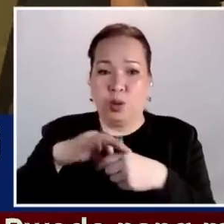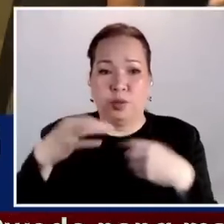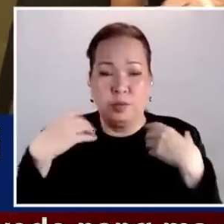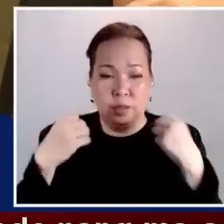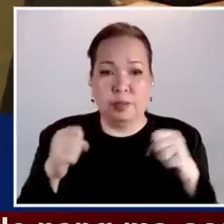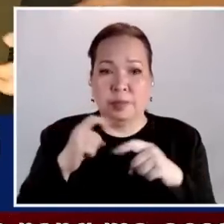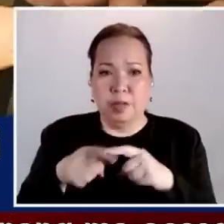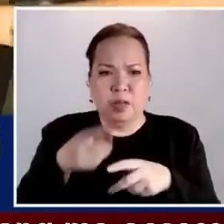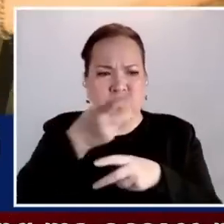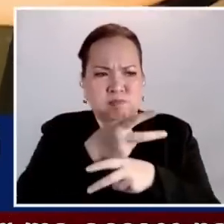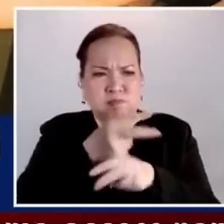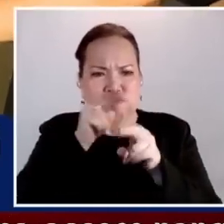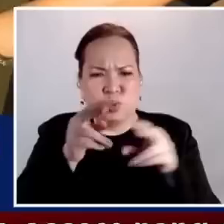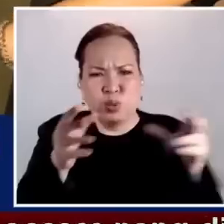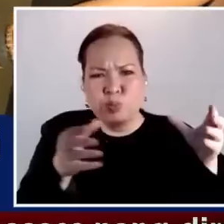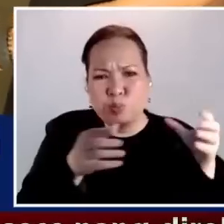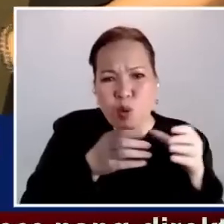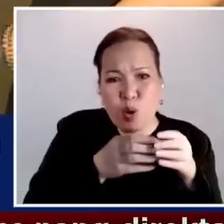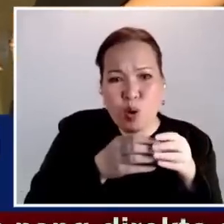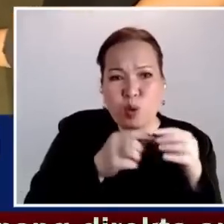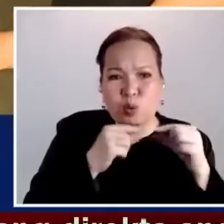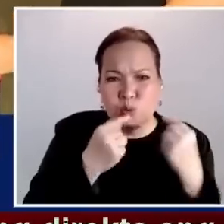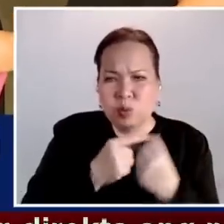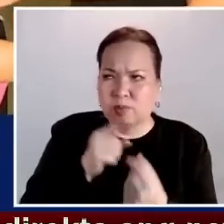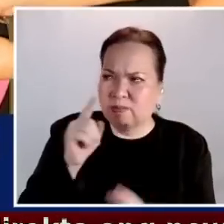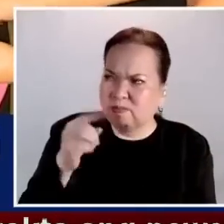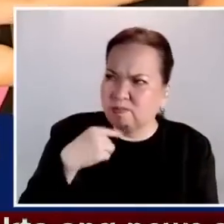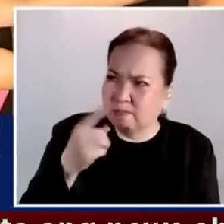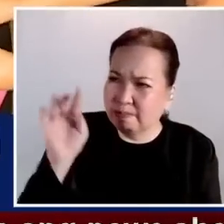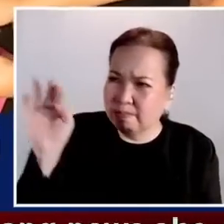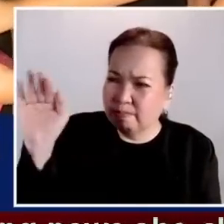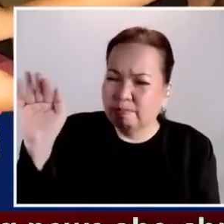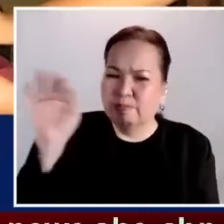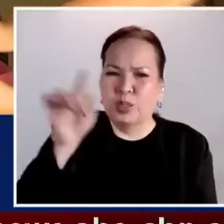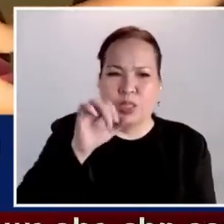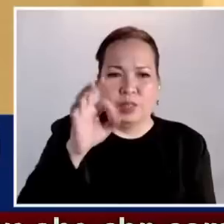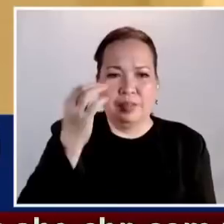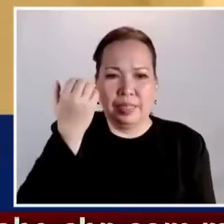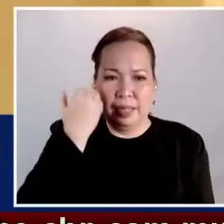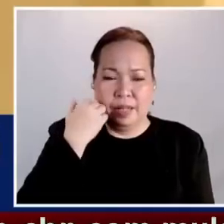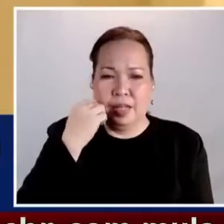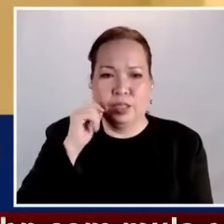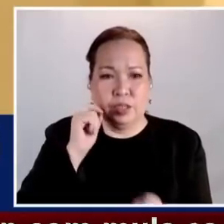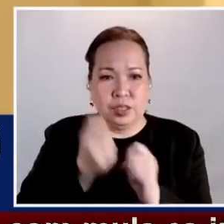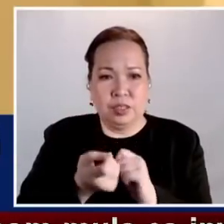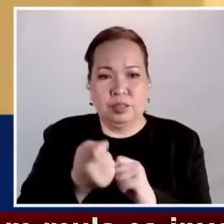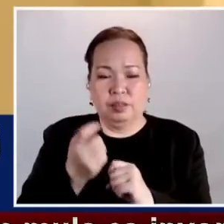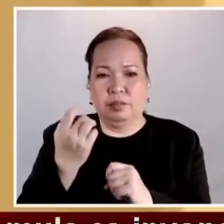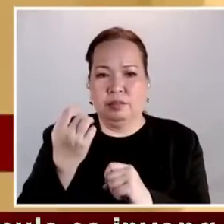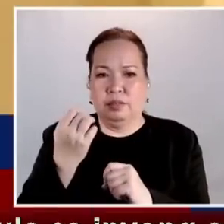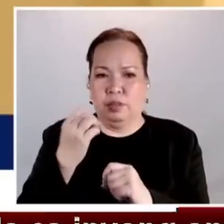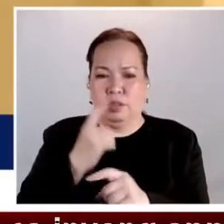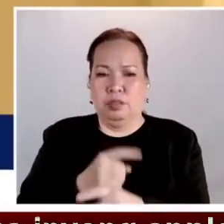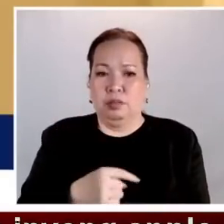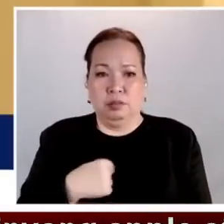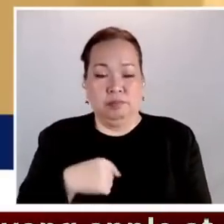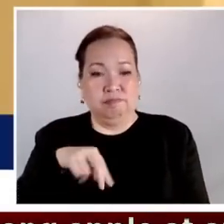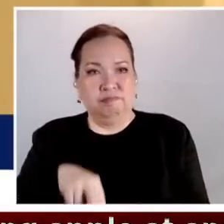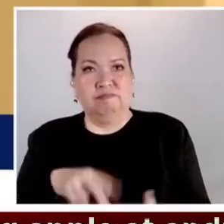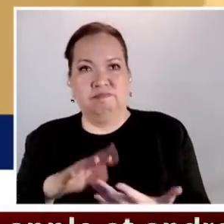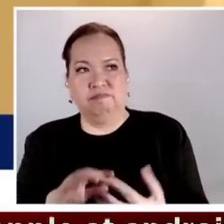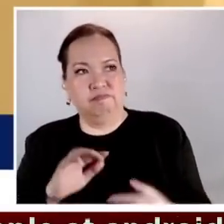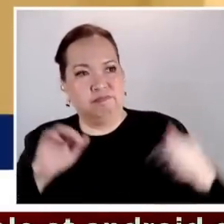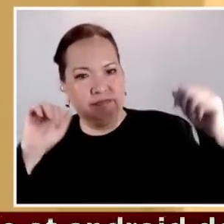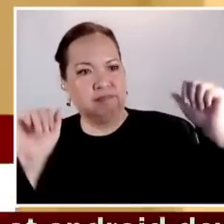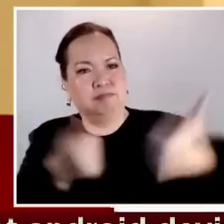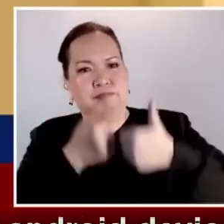magbabantay ang minorya at pupunahin ang anumang dapat ituwid at itama. We'll fight back harder against